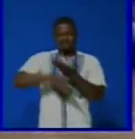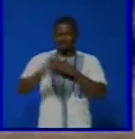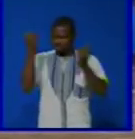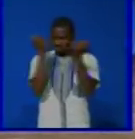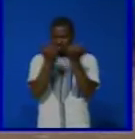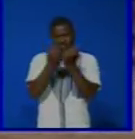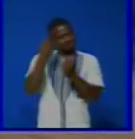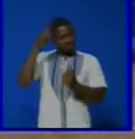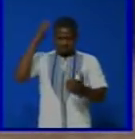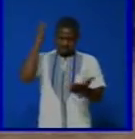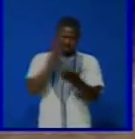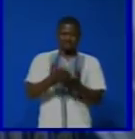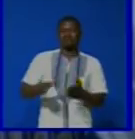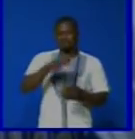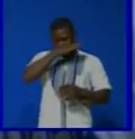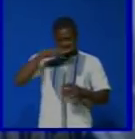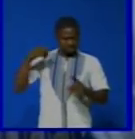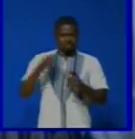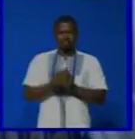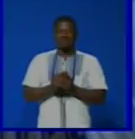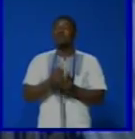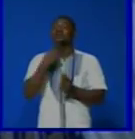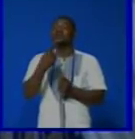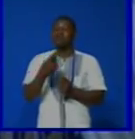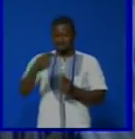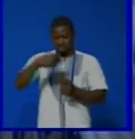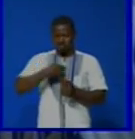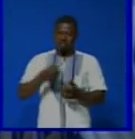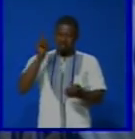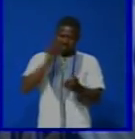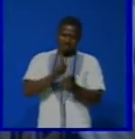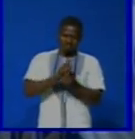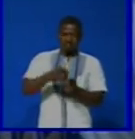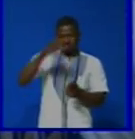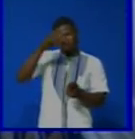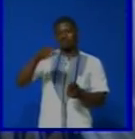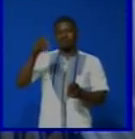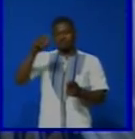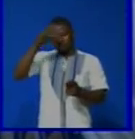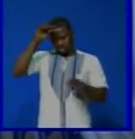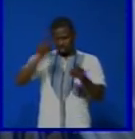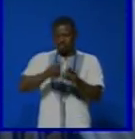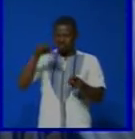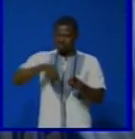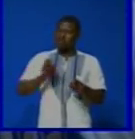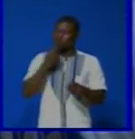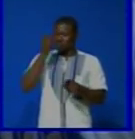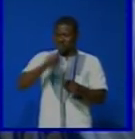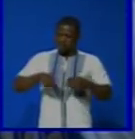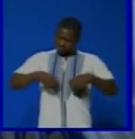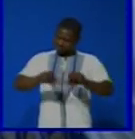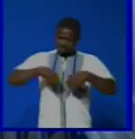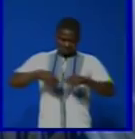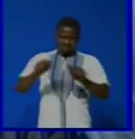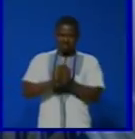terrorisme. C'était de dire à mes petits frères que nous devons continuer la marche. Nous sommes